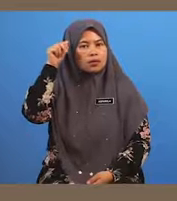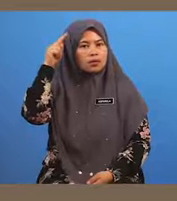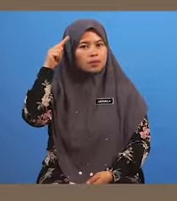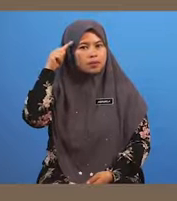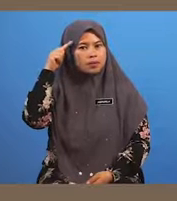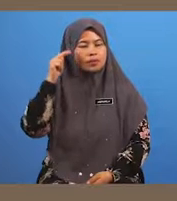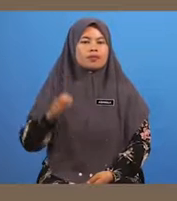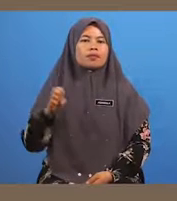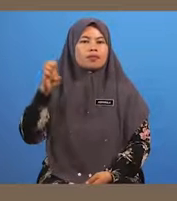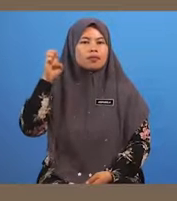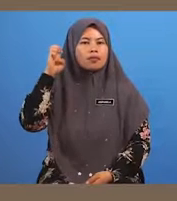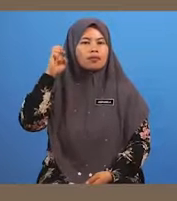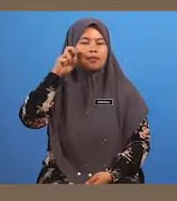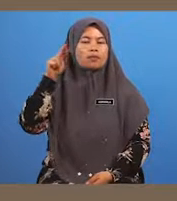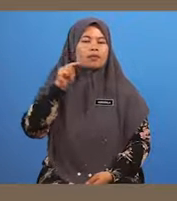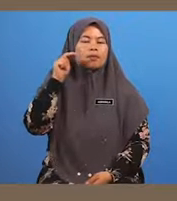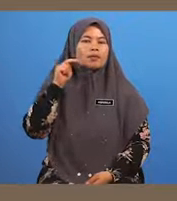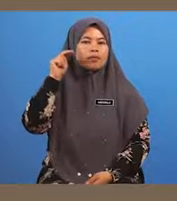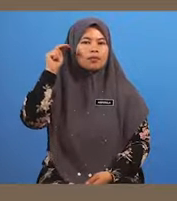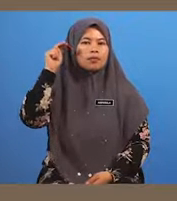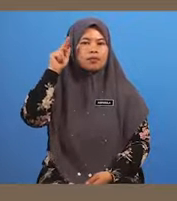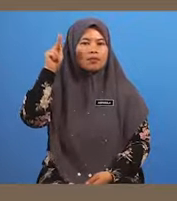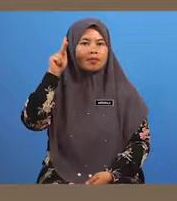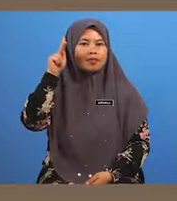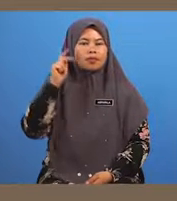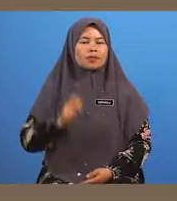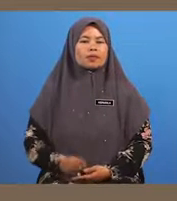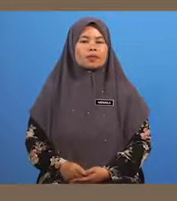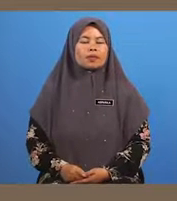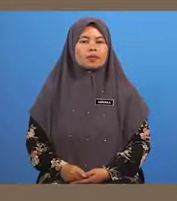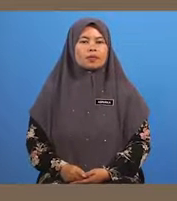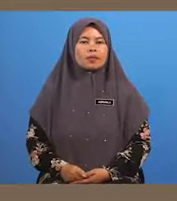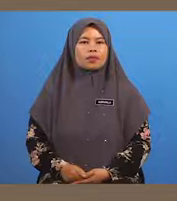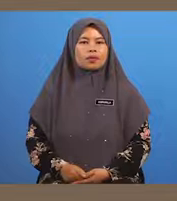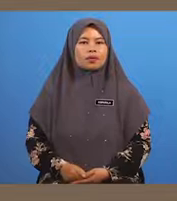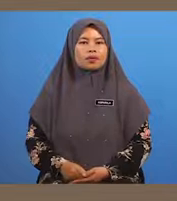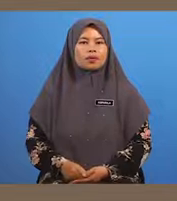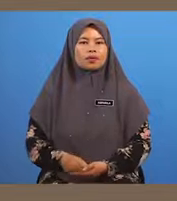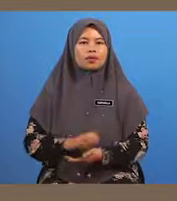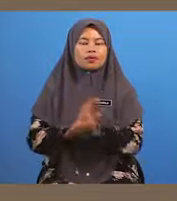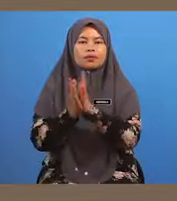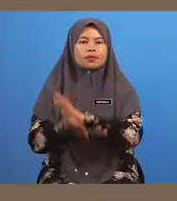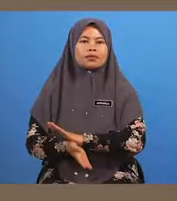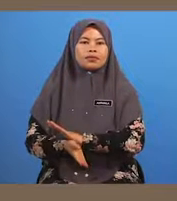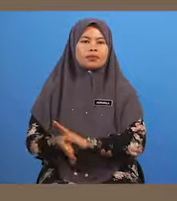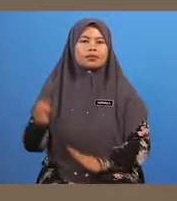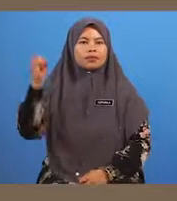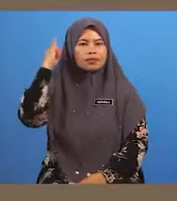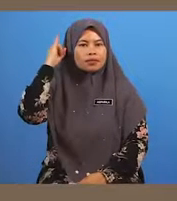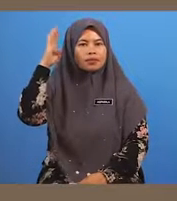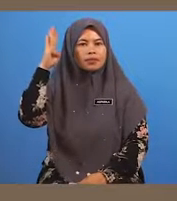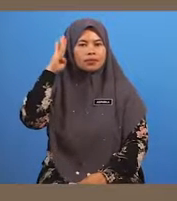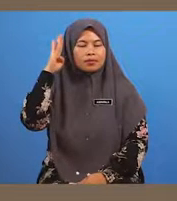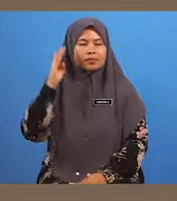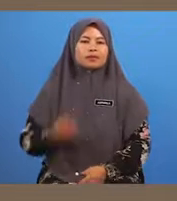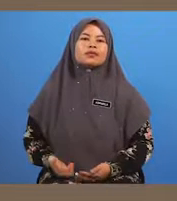Puan Fatimah kerana mereka telah mengambil Ibrahim sebagai anak mereka. Jadi, status Ibrahim ialah anak